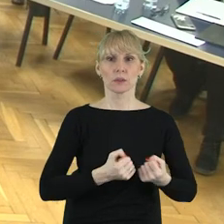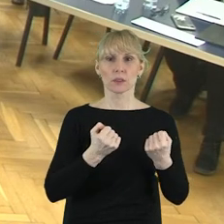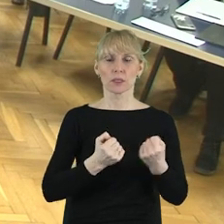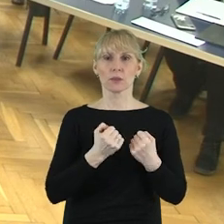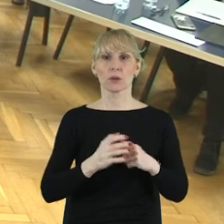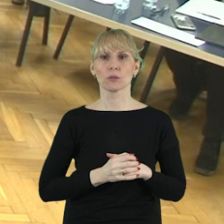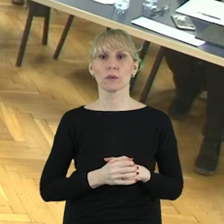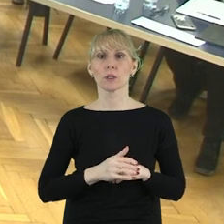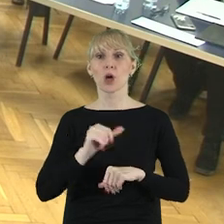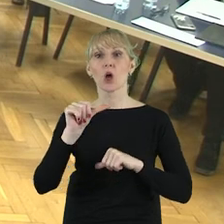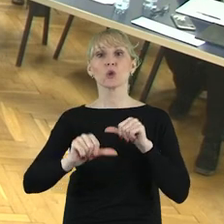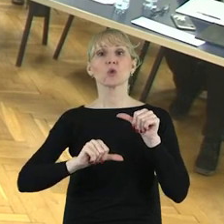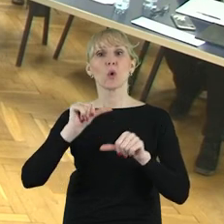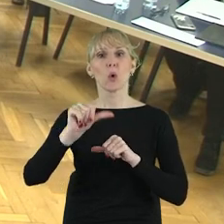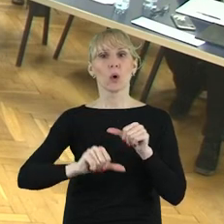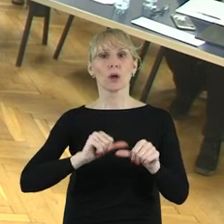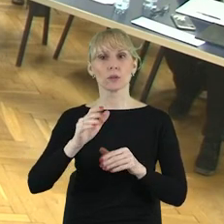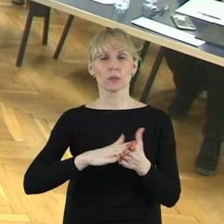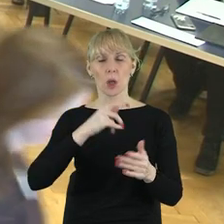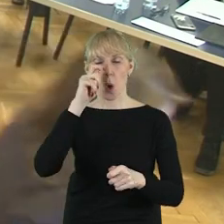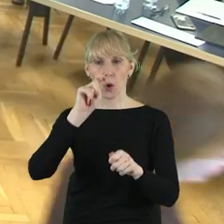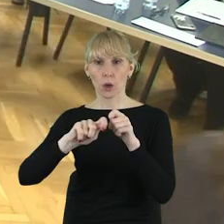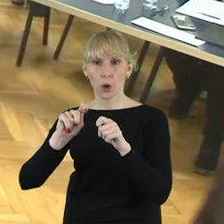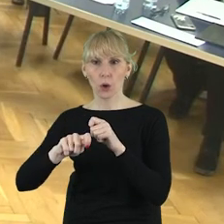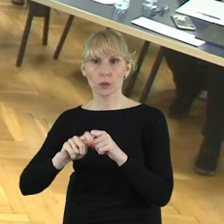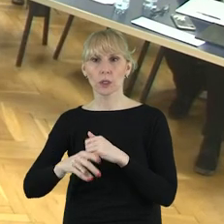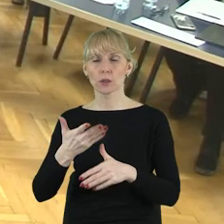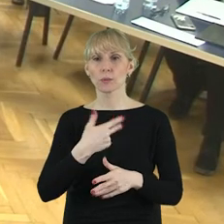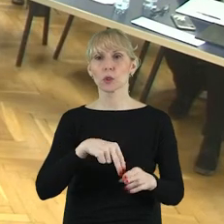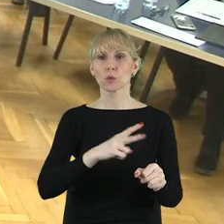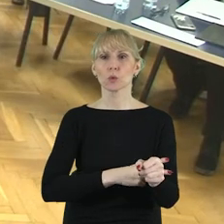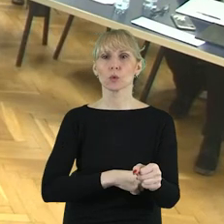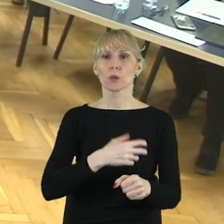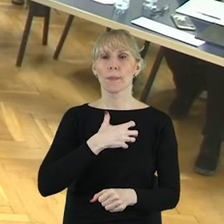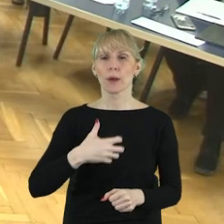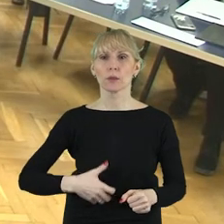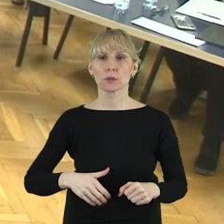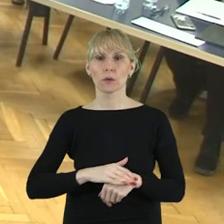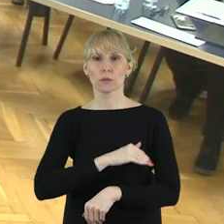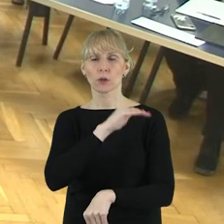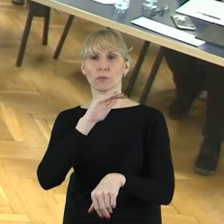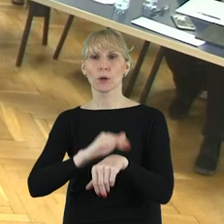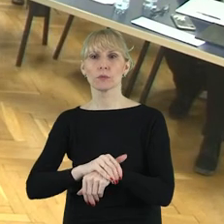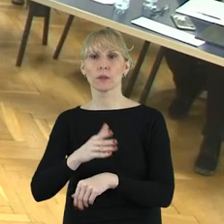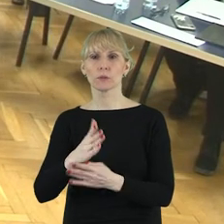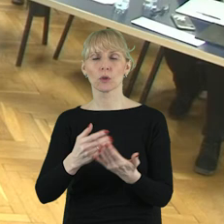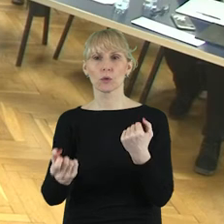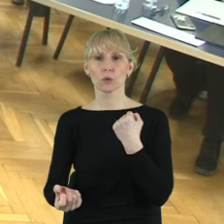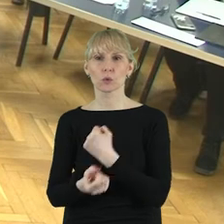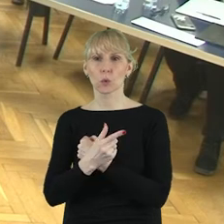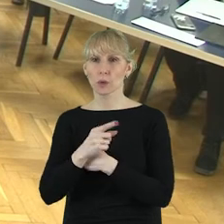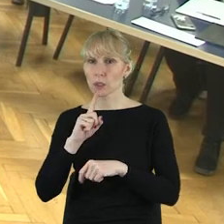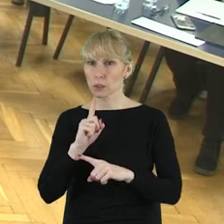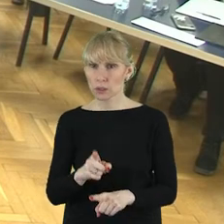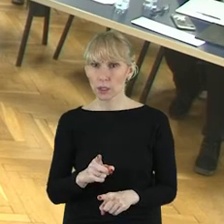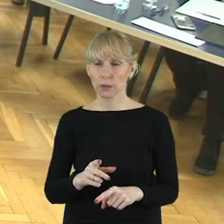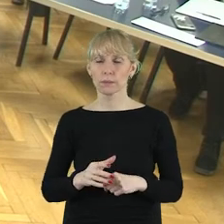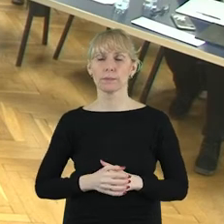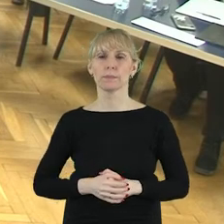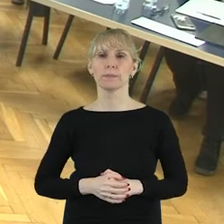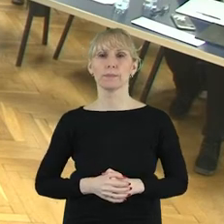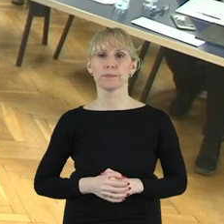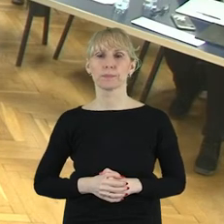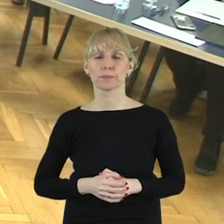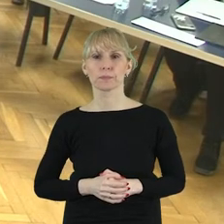małych ojczyzn. Ponadto coroczne obligatoryjne kontrole przez przewodniczący Urząd Marszałkowski również potwierdzają wysoką skuteczność, doświadczenie i